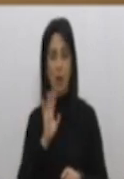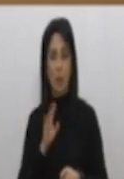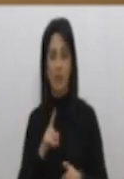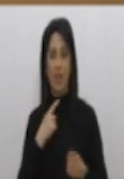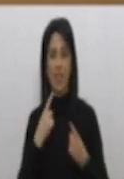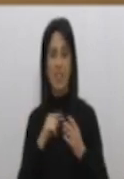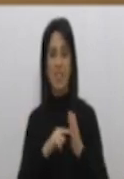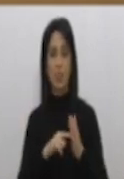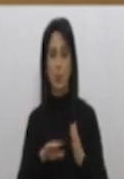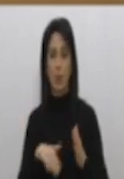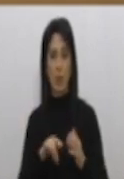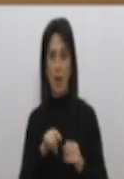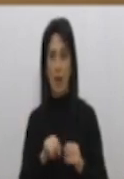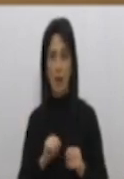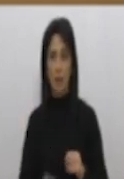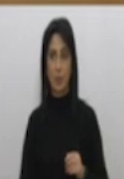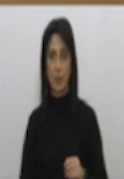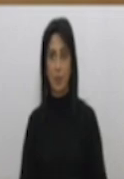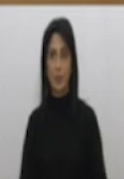დისკუსიები არ გაქვს